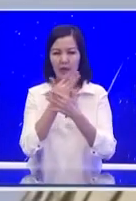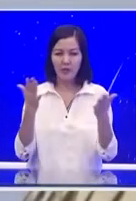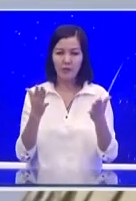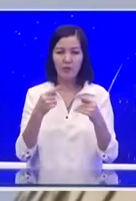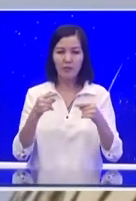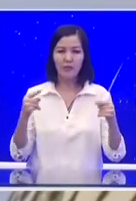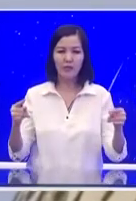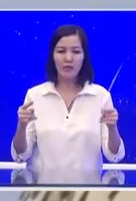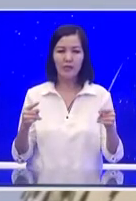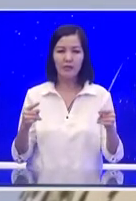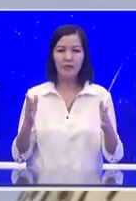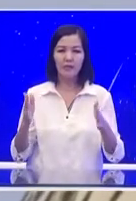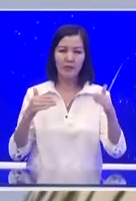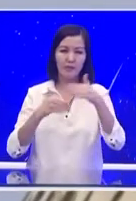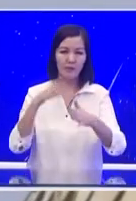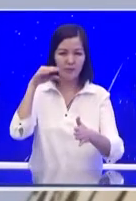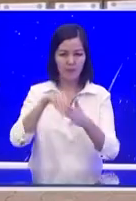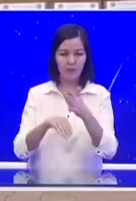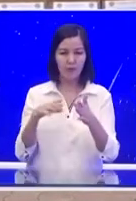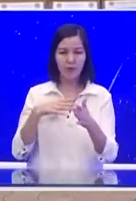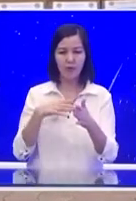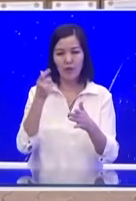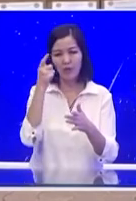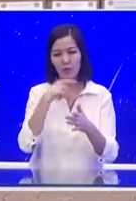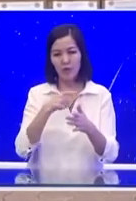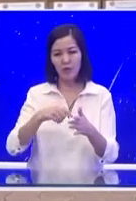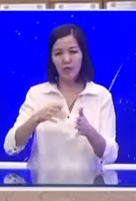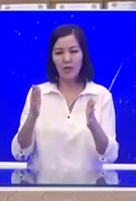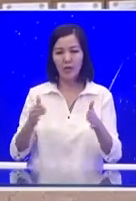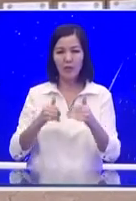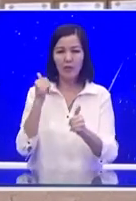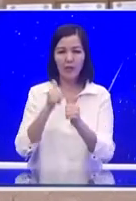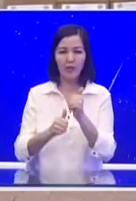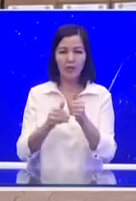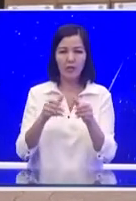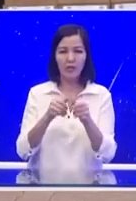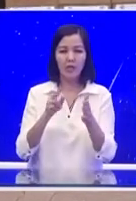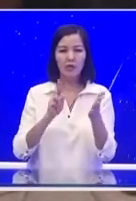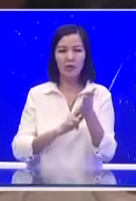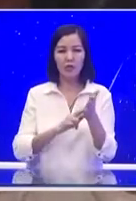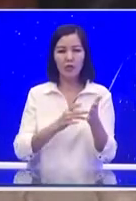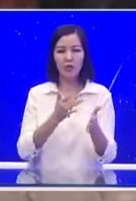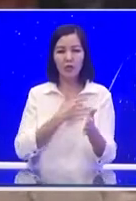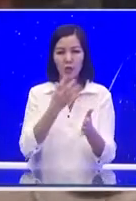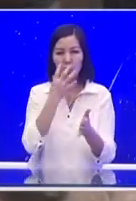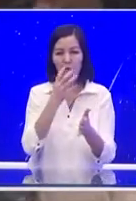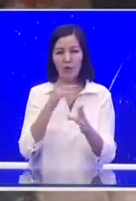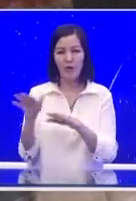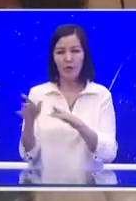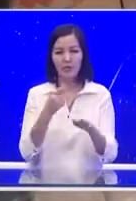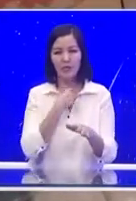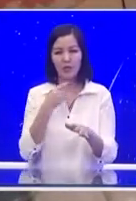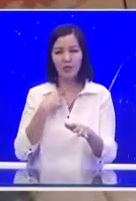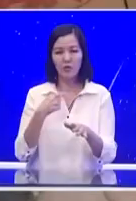и другая провизия заботливо упакованы в аккуратные коробки. На каждой посылке наклейка «Жюрек жилое». Инициаторы акции в